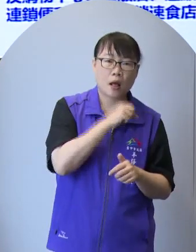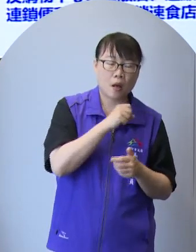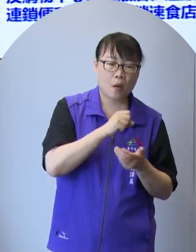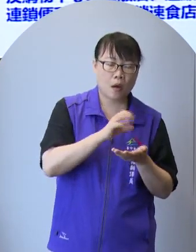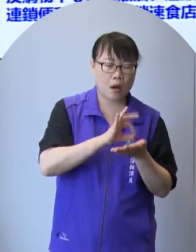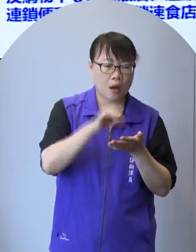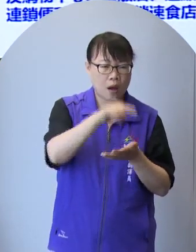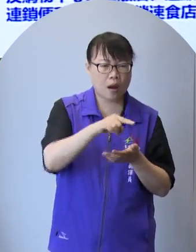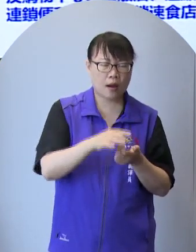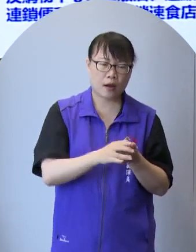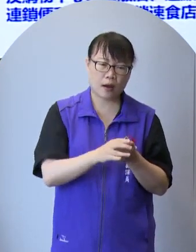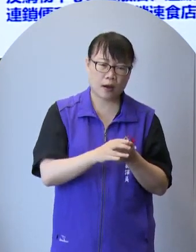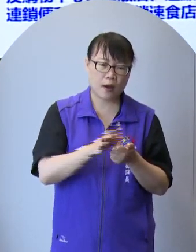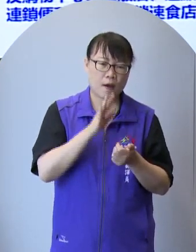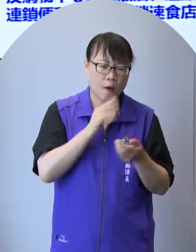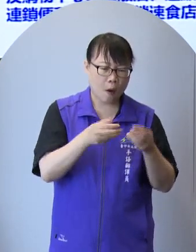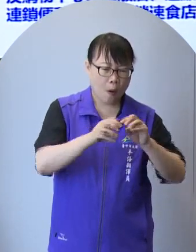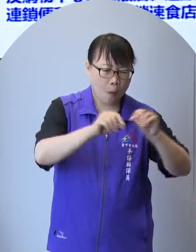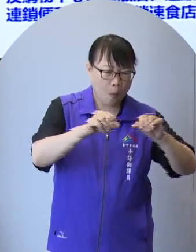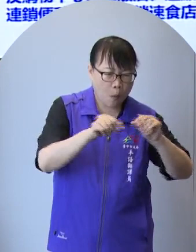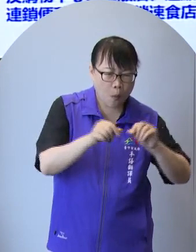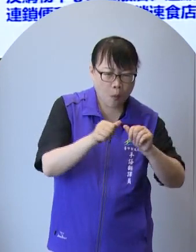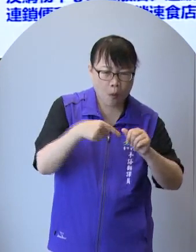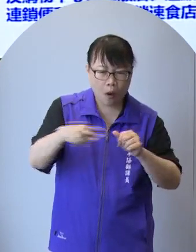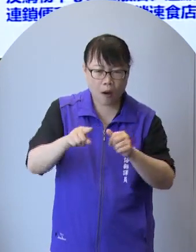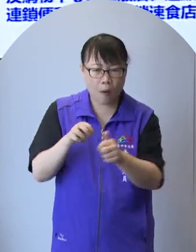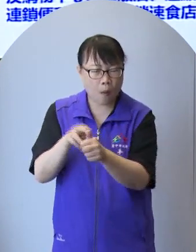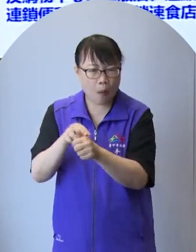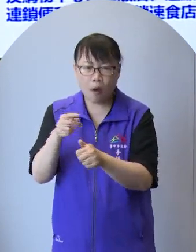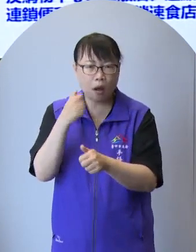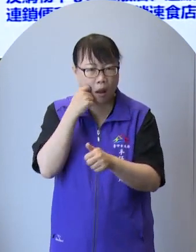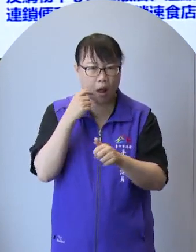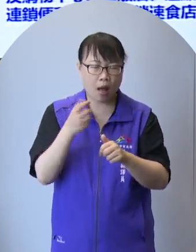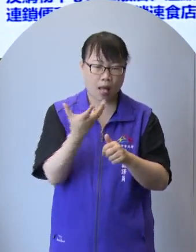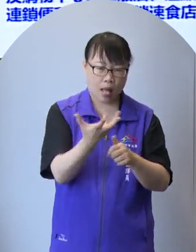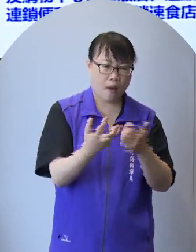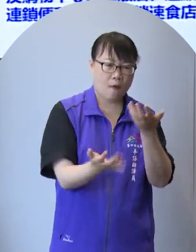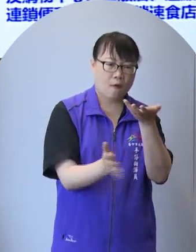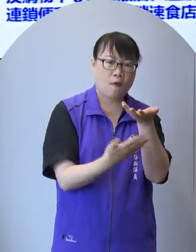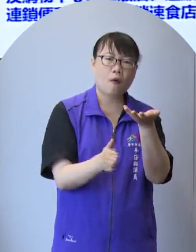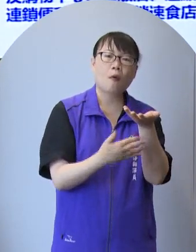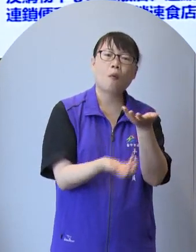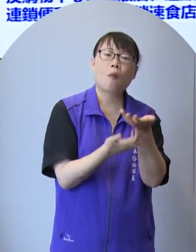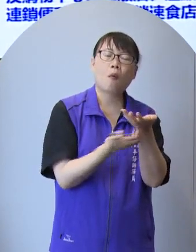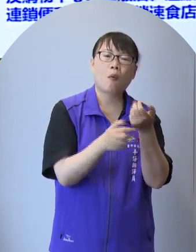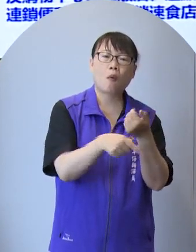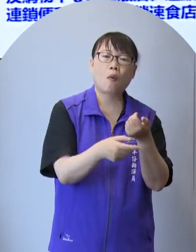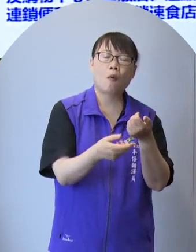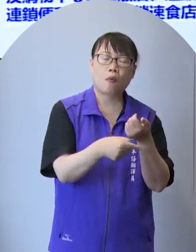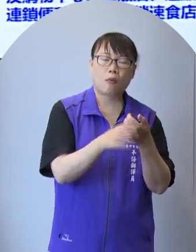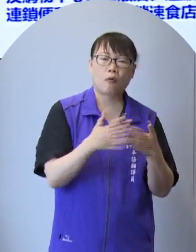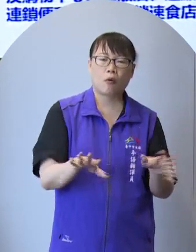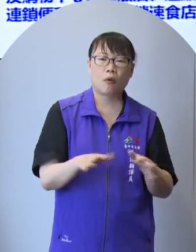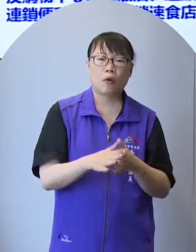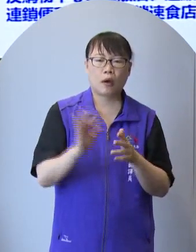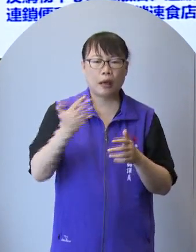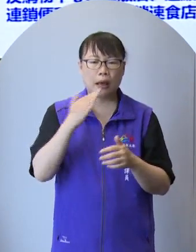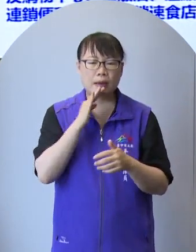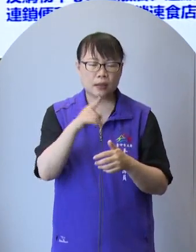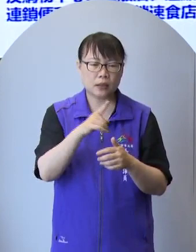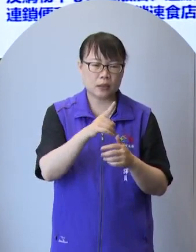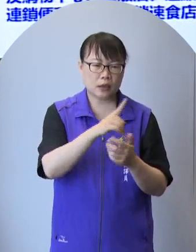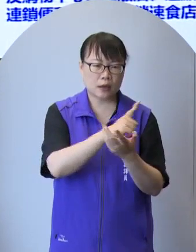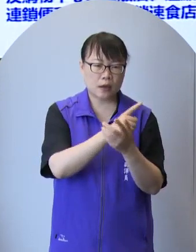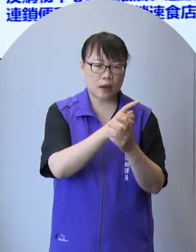几乎用焚化；第二个，这个 PLA 啊，每一个成品它没办法回收再利用，因为不同厂家的配方都不一样。好，